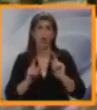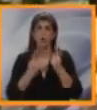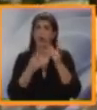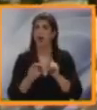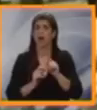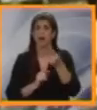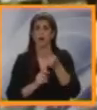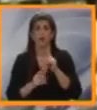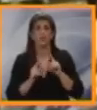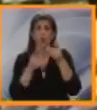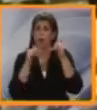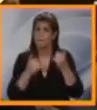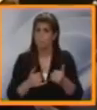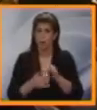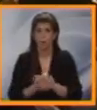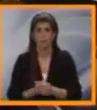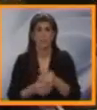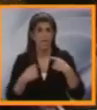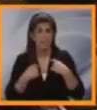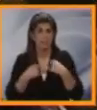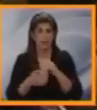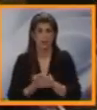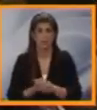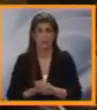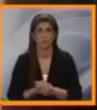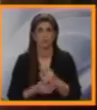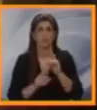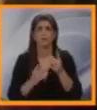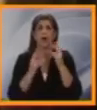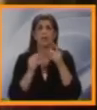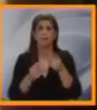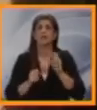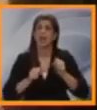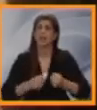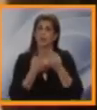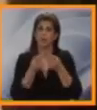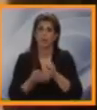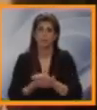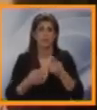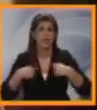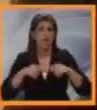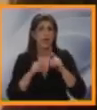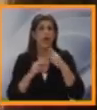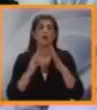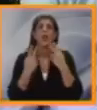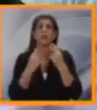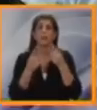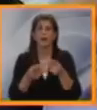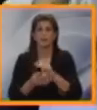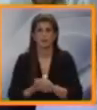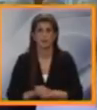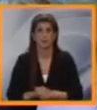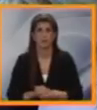רחוק מאיתנו, זה קורה כאן אצלנו, ועכשיו אנחנו צריכים להתמודד עם זה. אנחנו לא יכולים להשתיק את זה יותר.